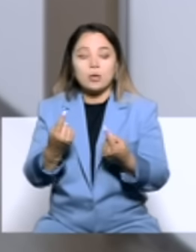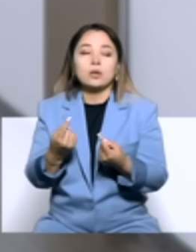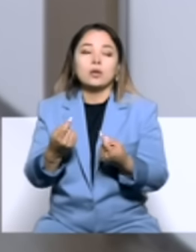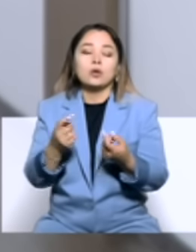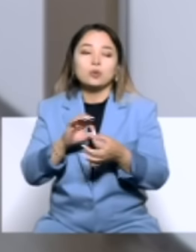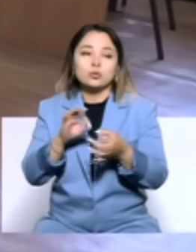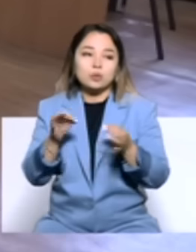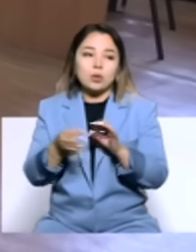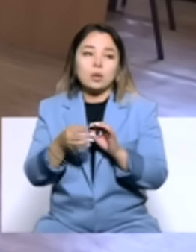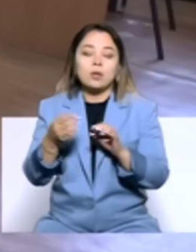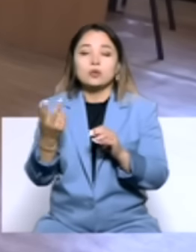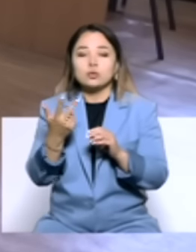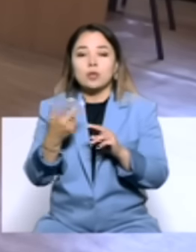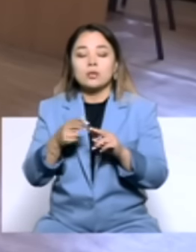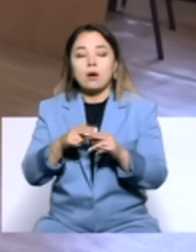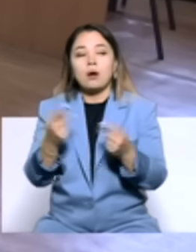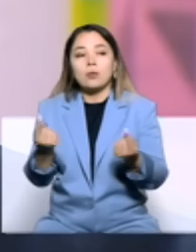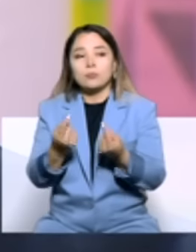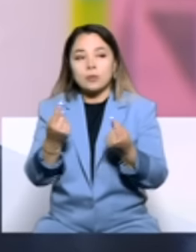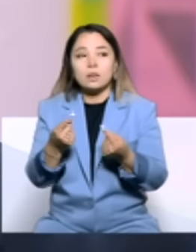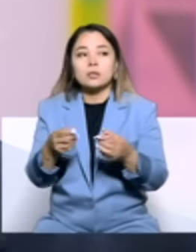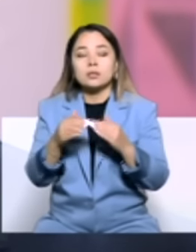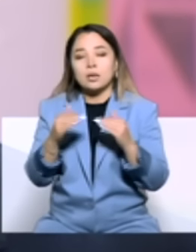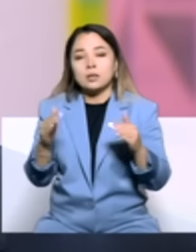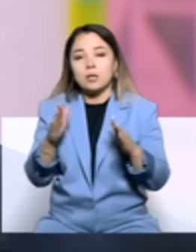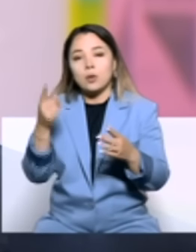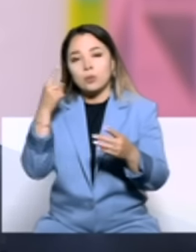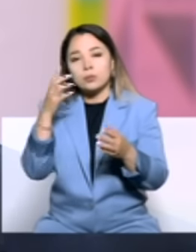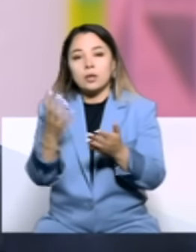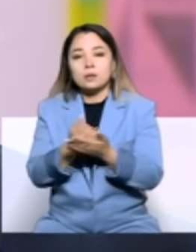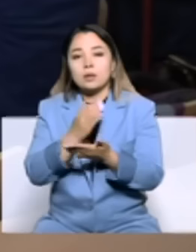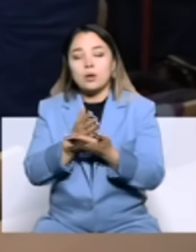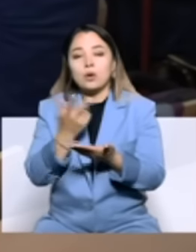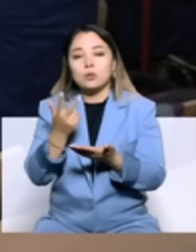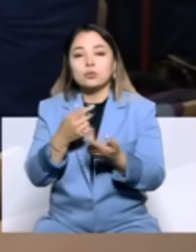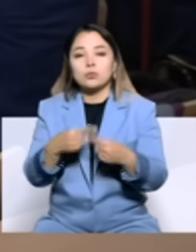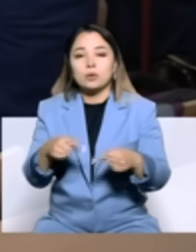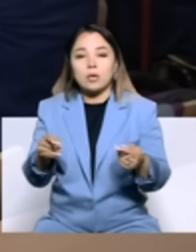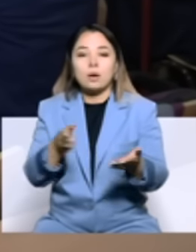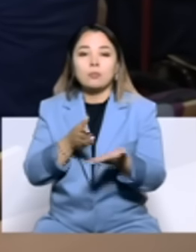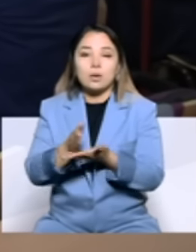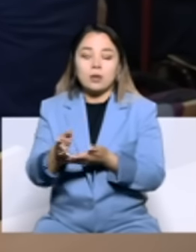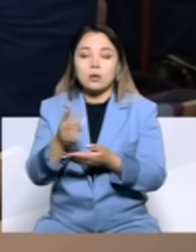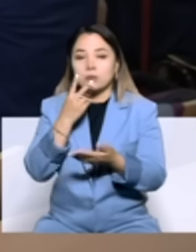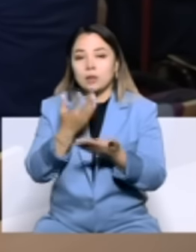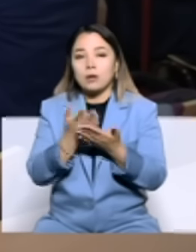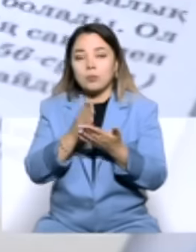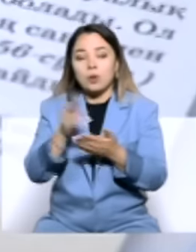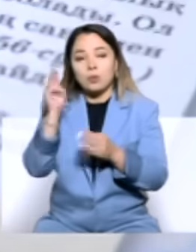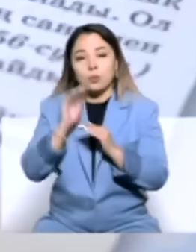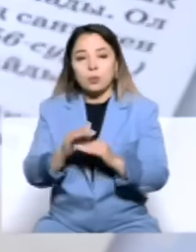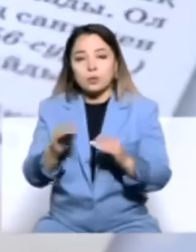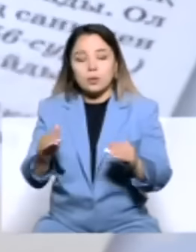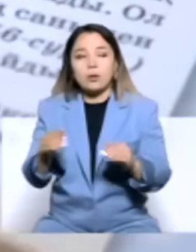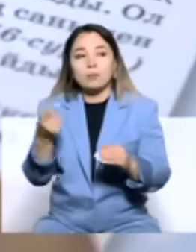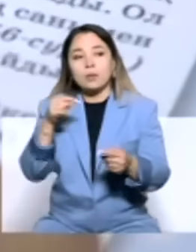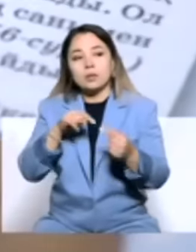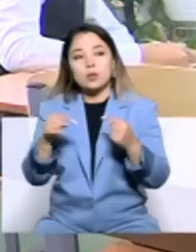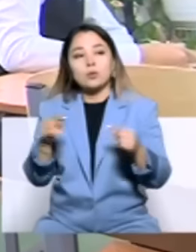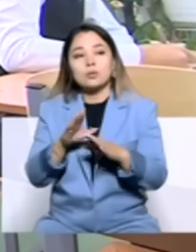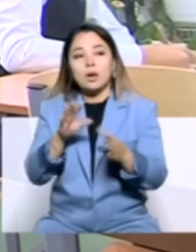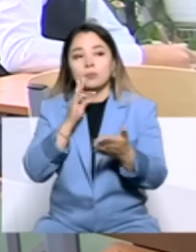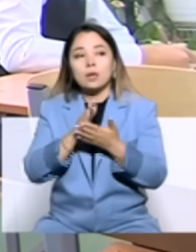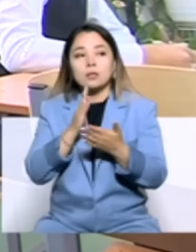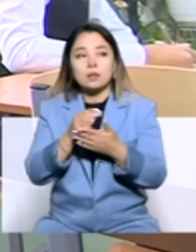ол қарапайым деңгей. Ал тапсырмалардың өзі креативті ойлаудың 3 түрлі бағытын бағалауды көздеген. Яғни оқушы не бір-біріне